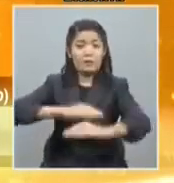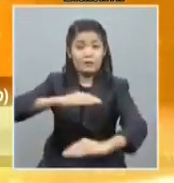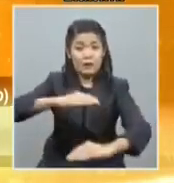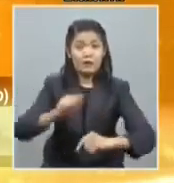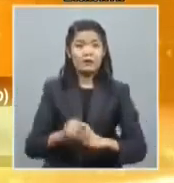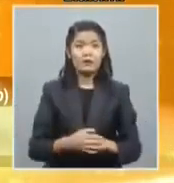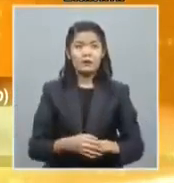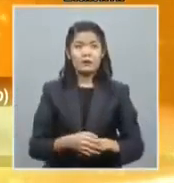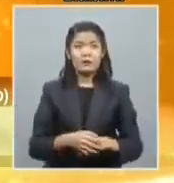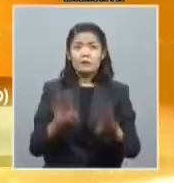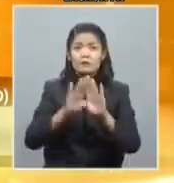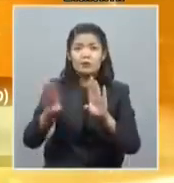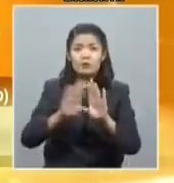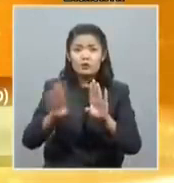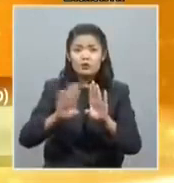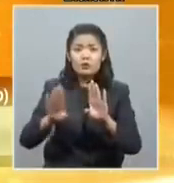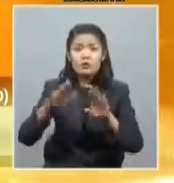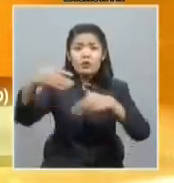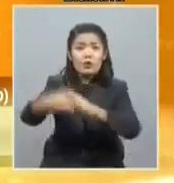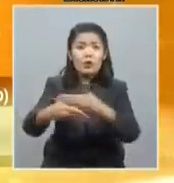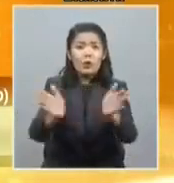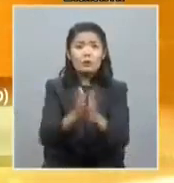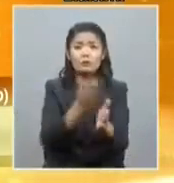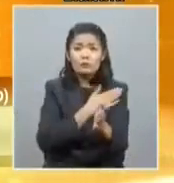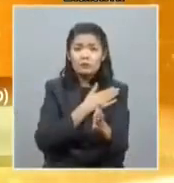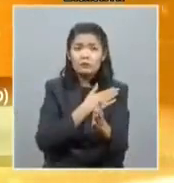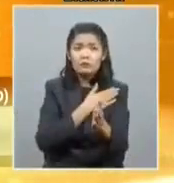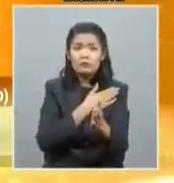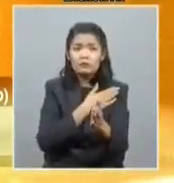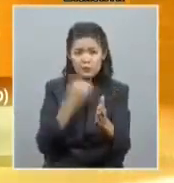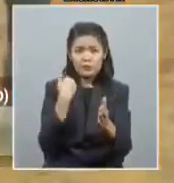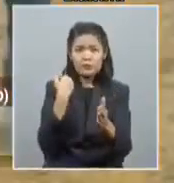ง ประตูห้องสงจะมี ครับ